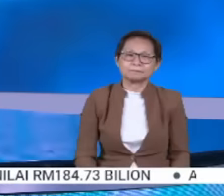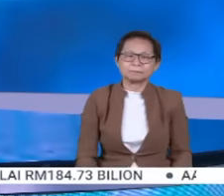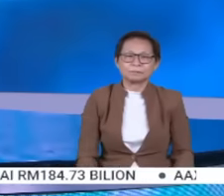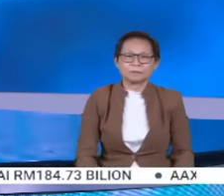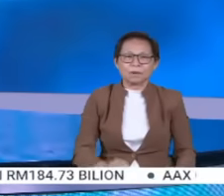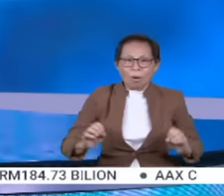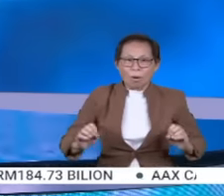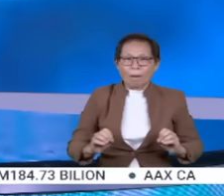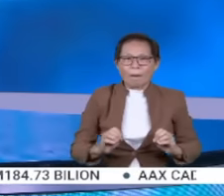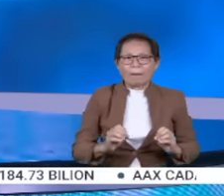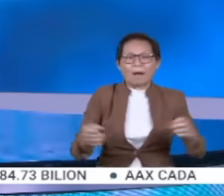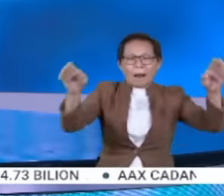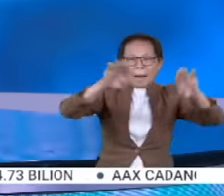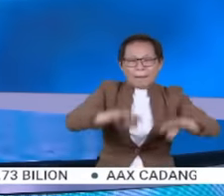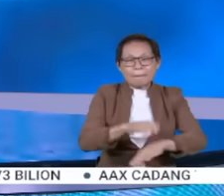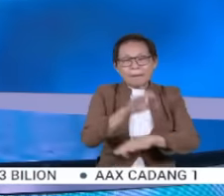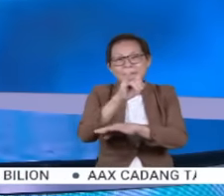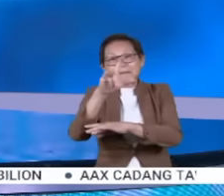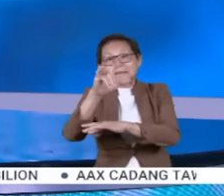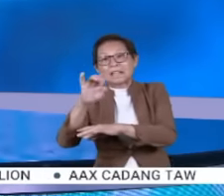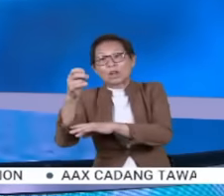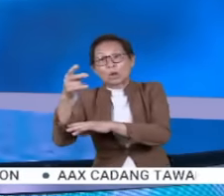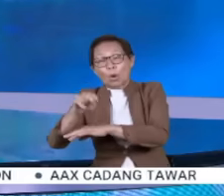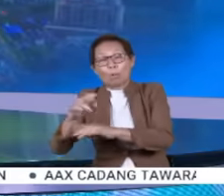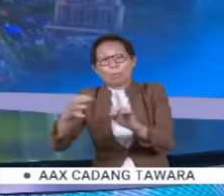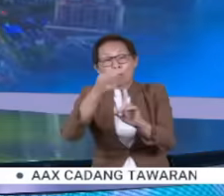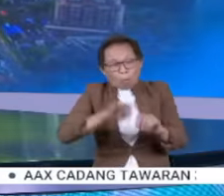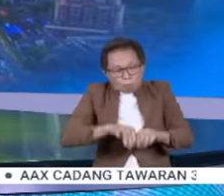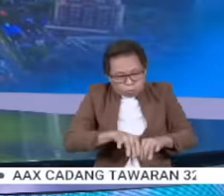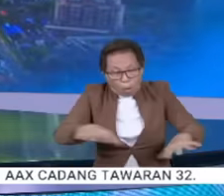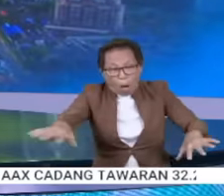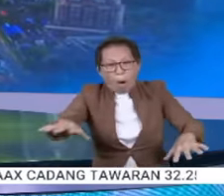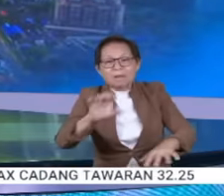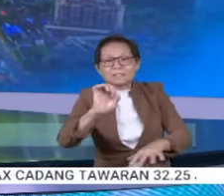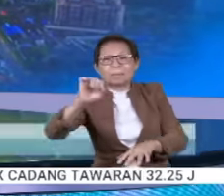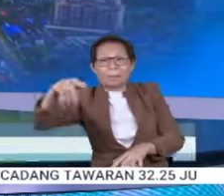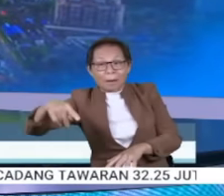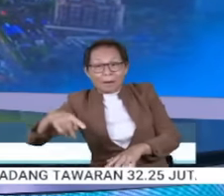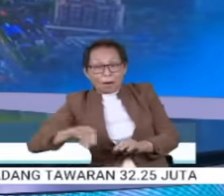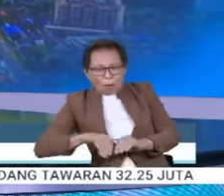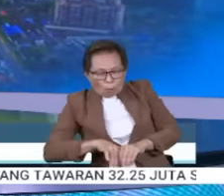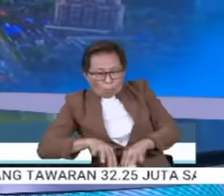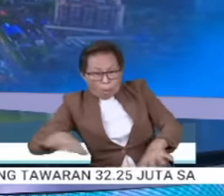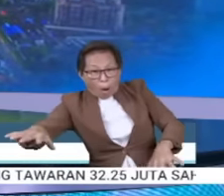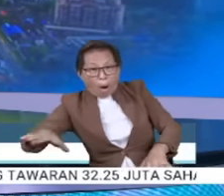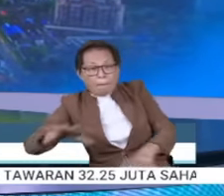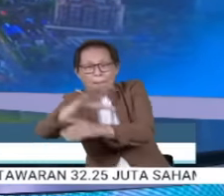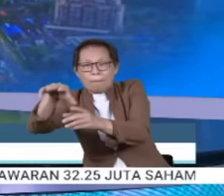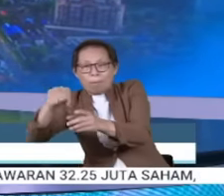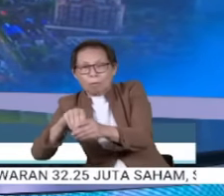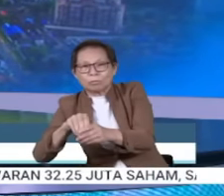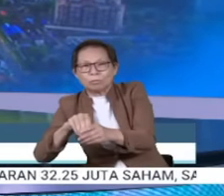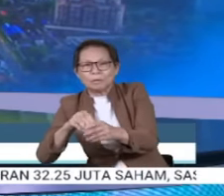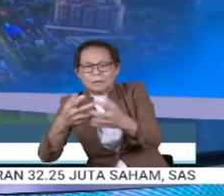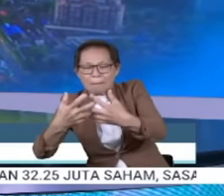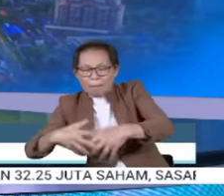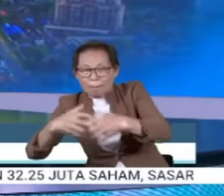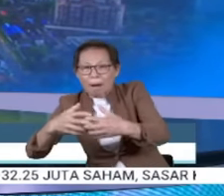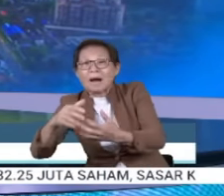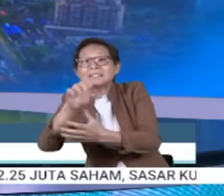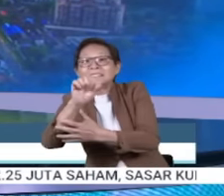operasi Lembah silikon Pulau Pinang disadang diperluas Ke kawasan seberang berai perluasan turut disyur membabikan perusahaan